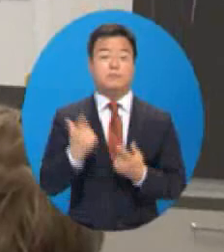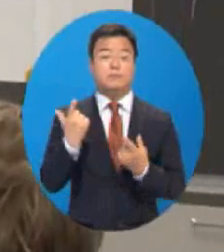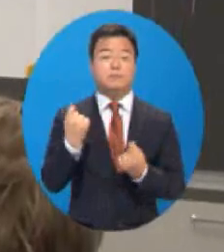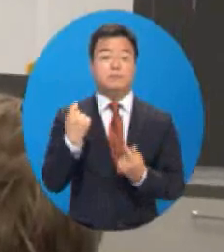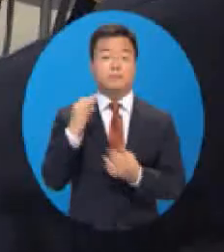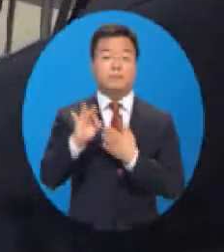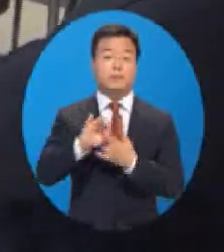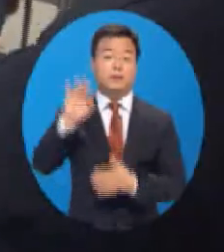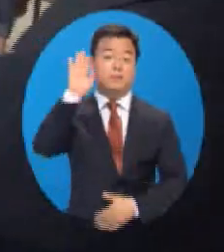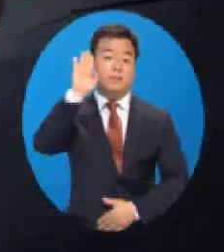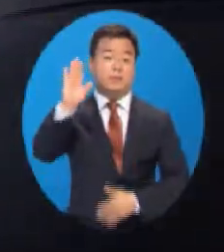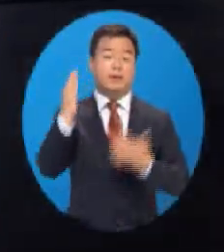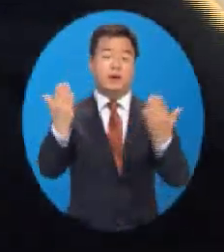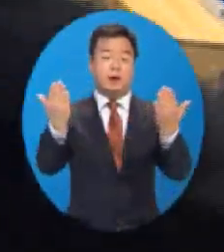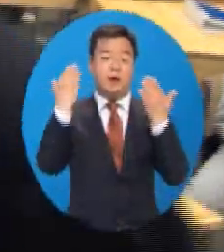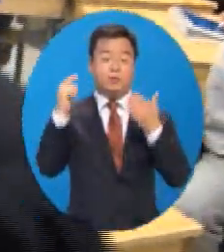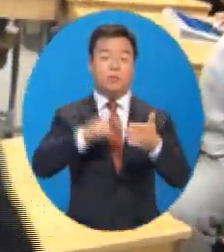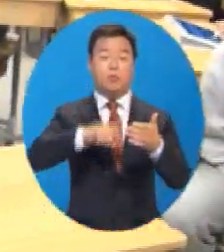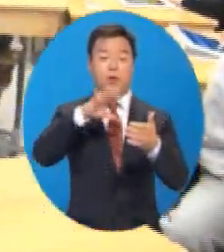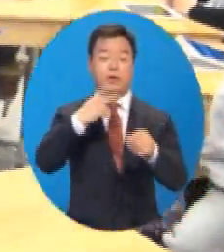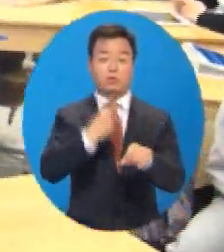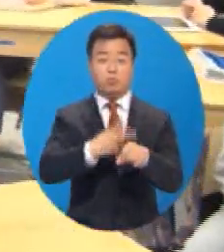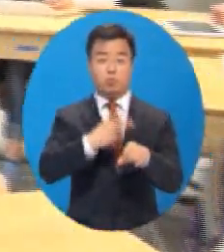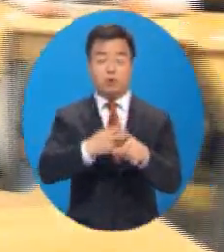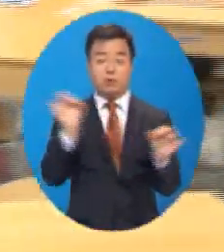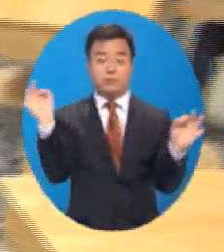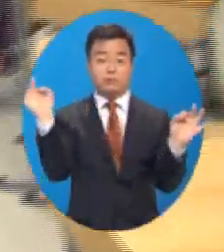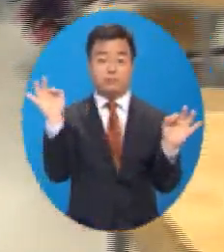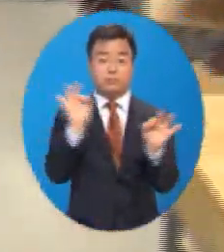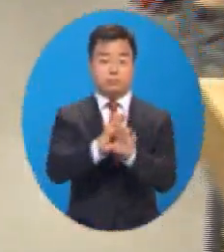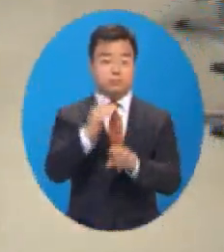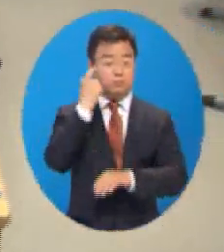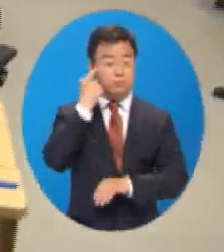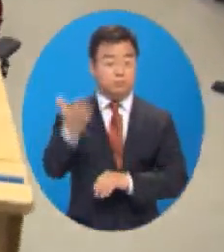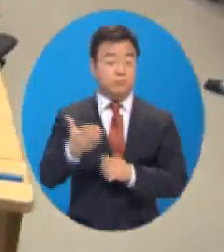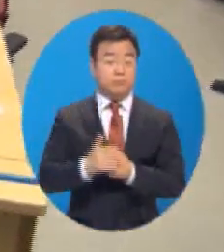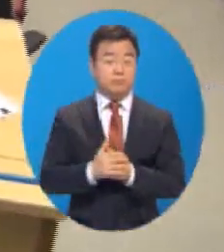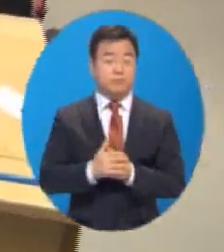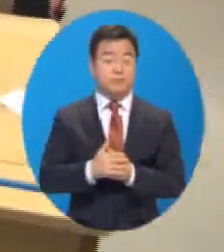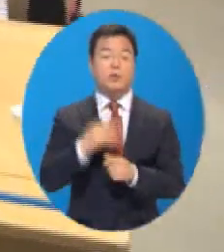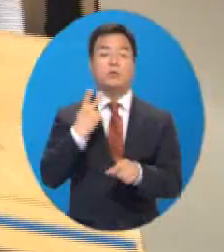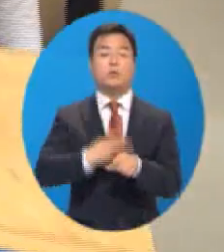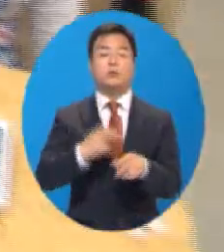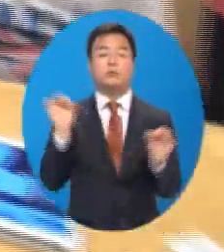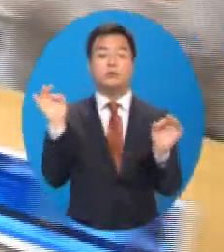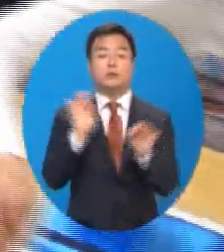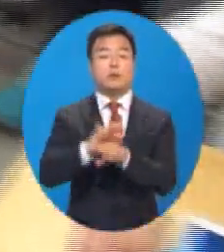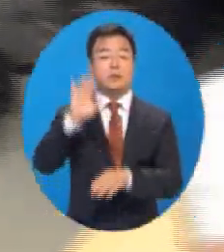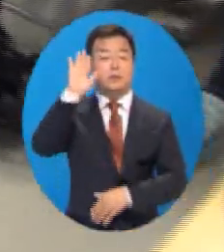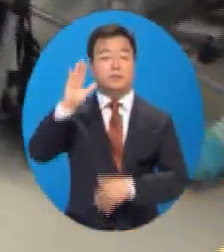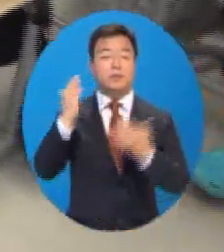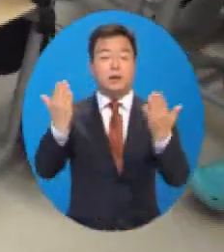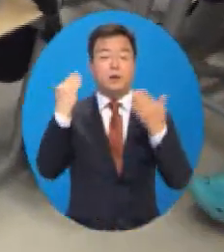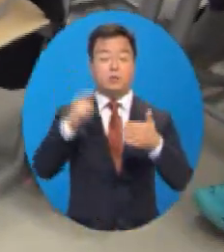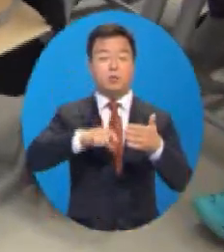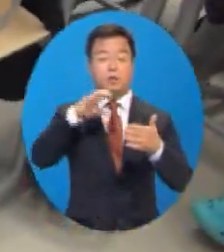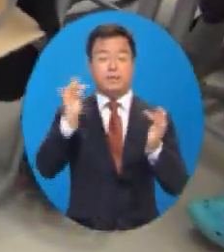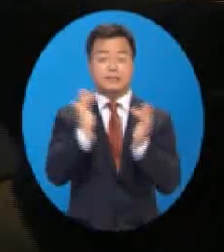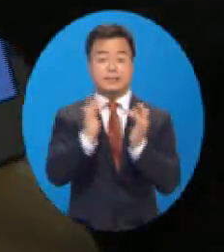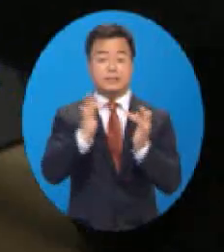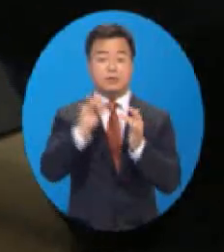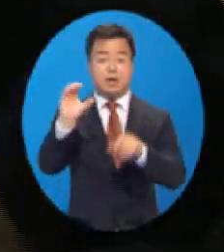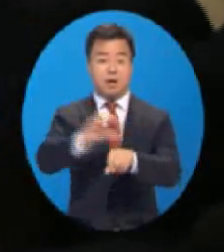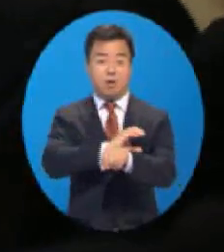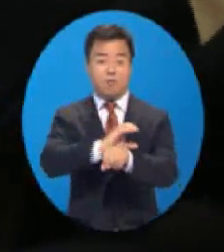그렇다면 미래 학교에선 교사가 사라질까요? 교사가 사라진 미래 학교에선 인터넷과